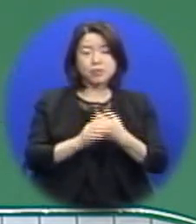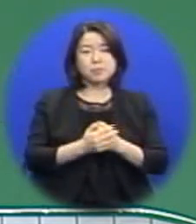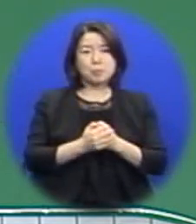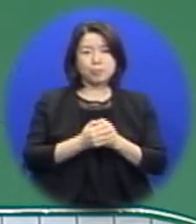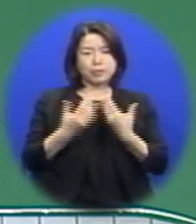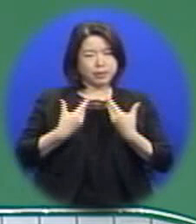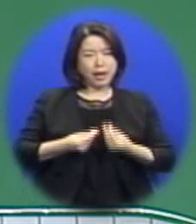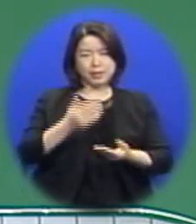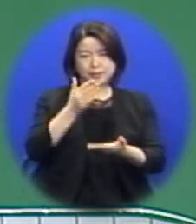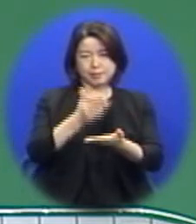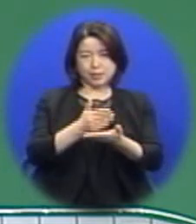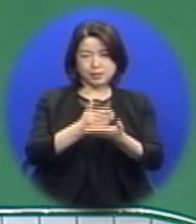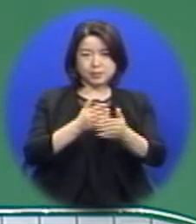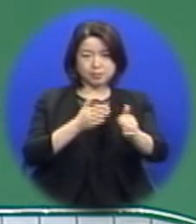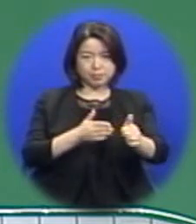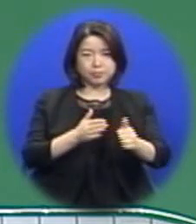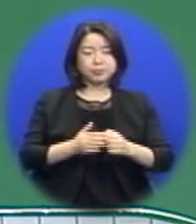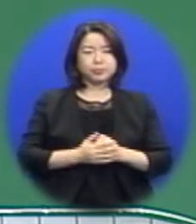낙심하지 마세요.